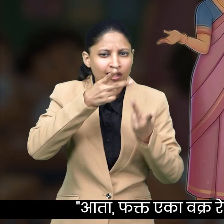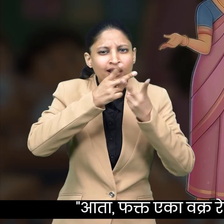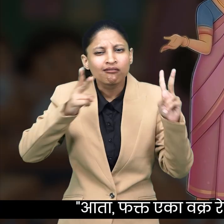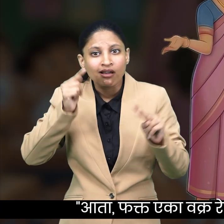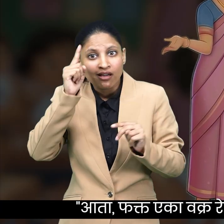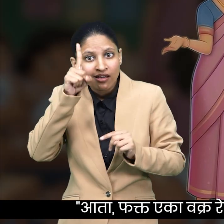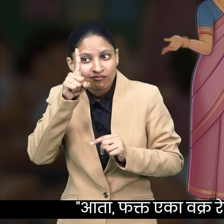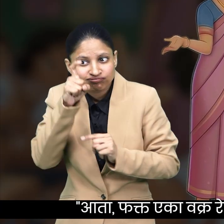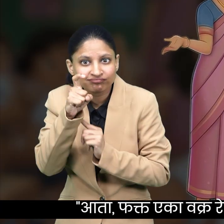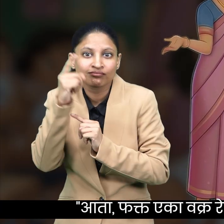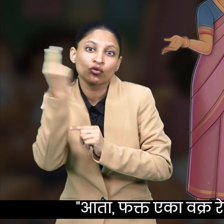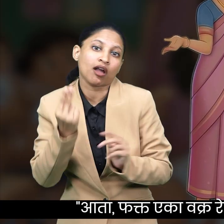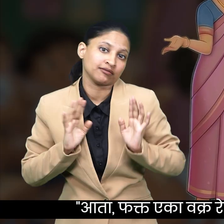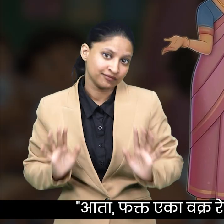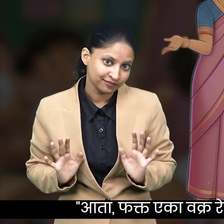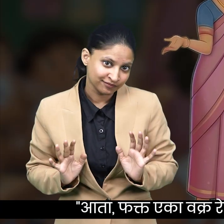काढण्याचा प्रयत्न करा.